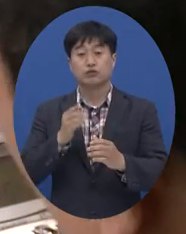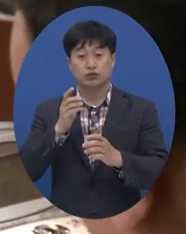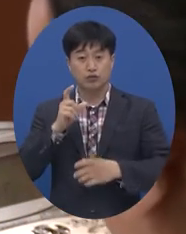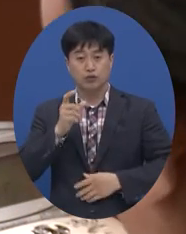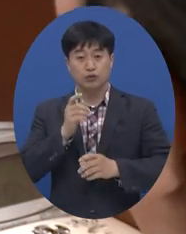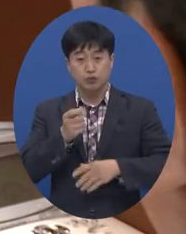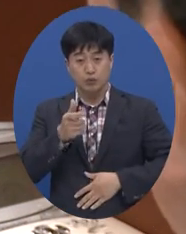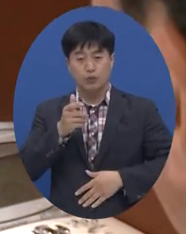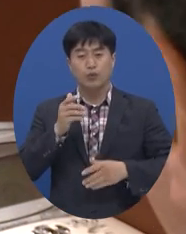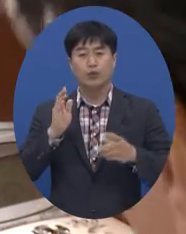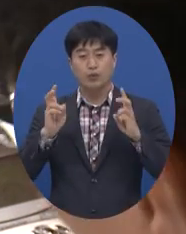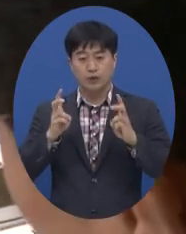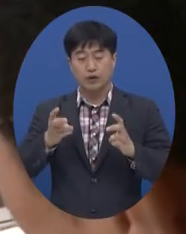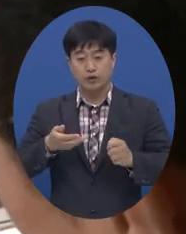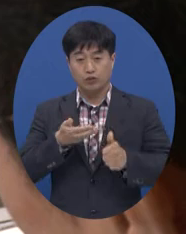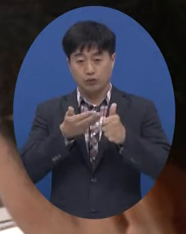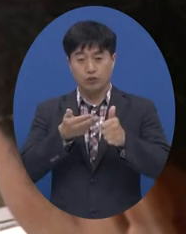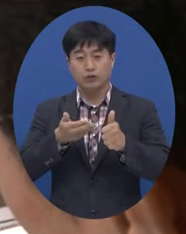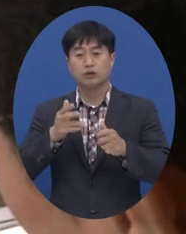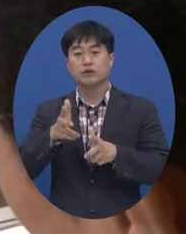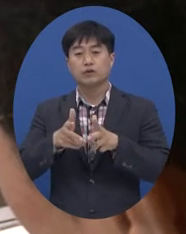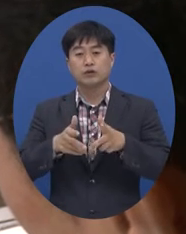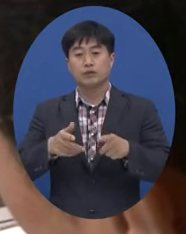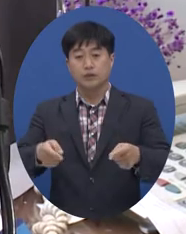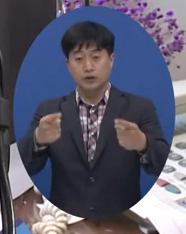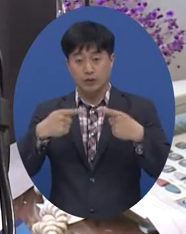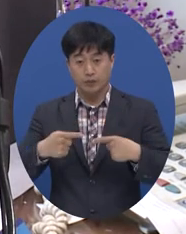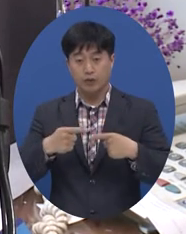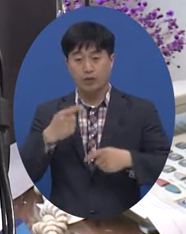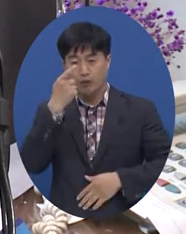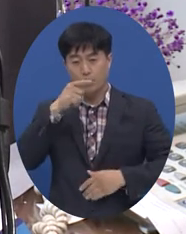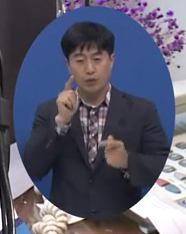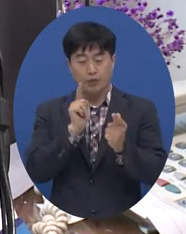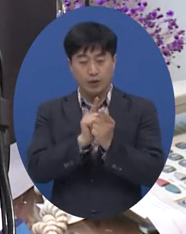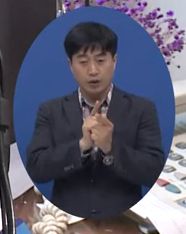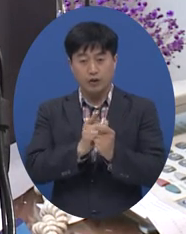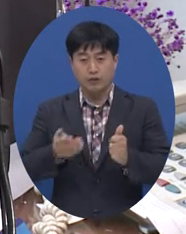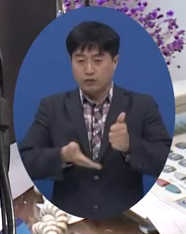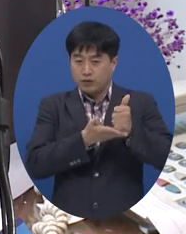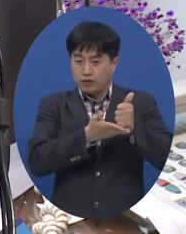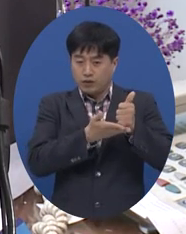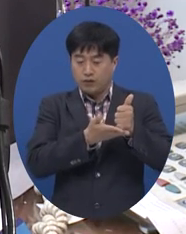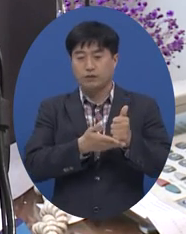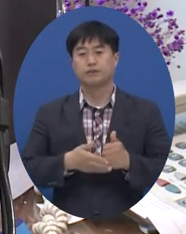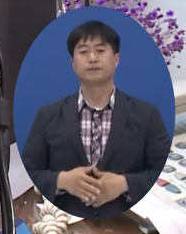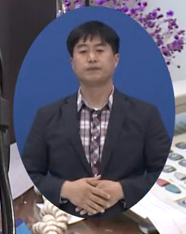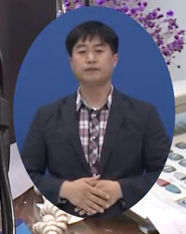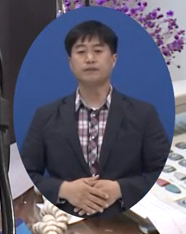강소기업 육성사업 참여업체를 대상으로 면접수당 지급을 장려할 방침입니다.